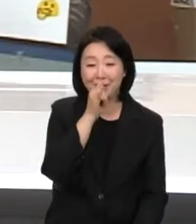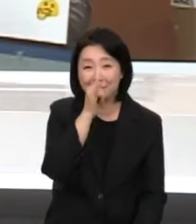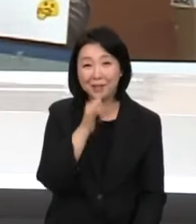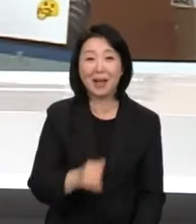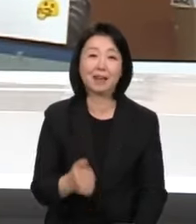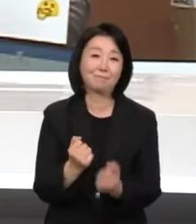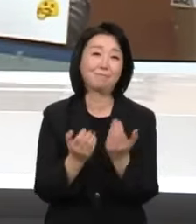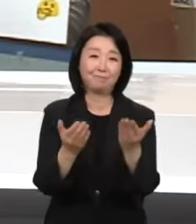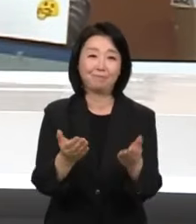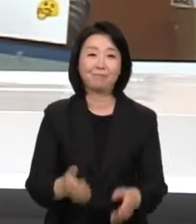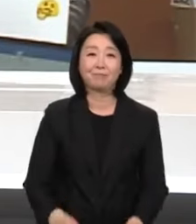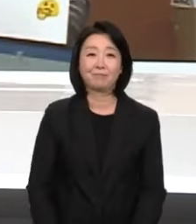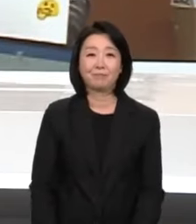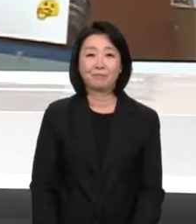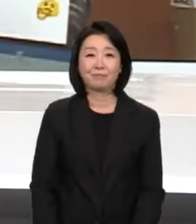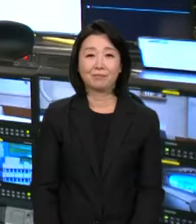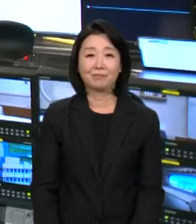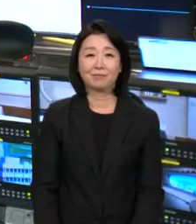이희령 기자가 소개해드립니다.